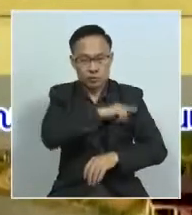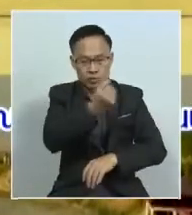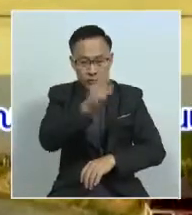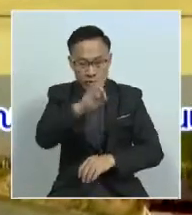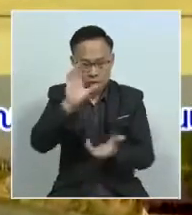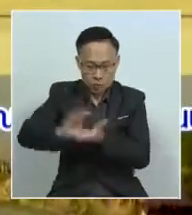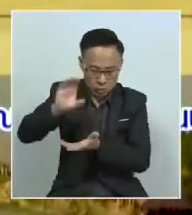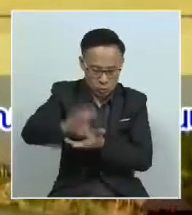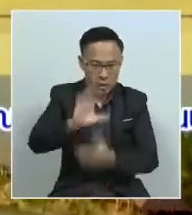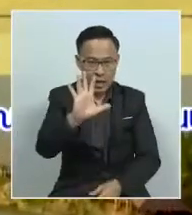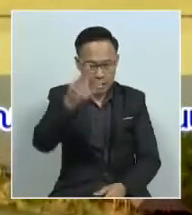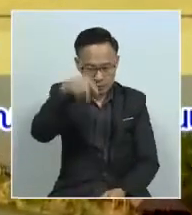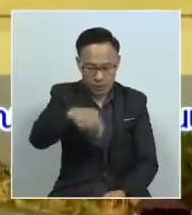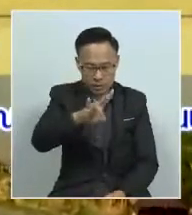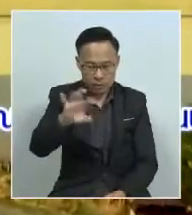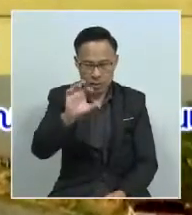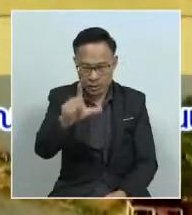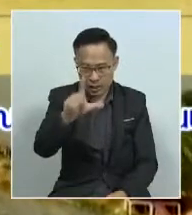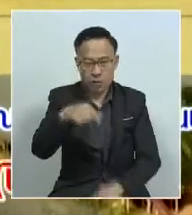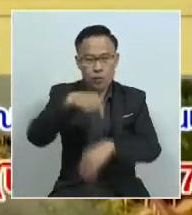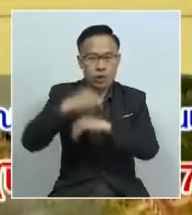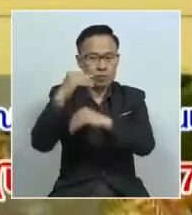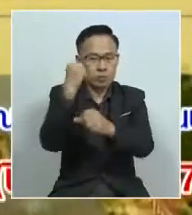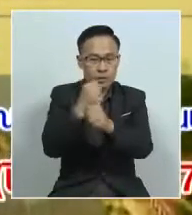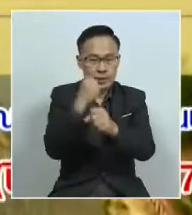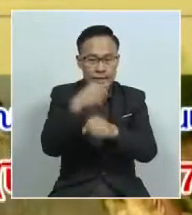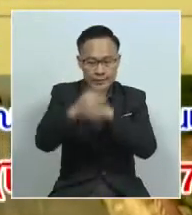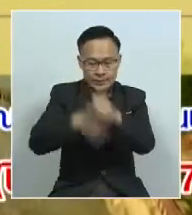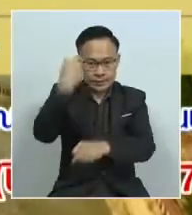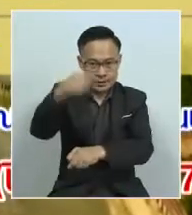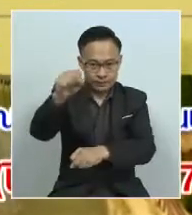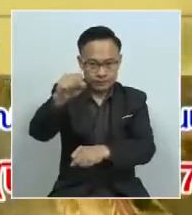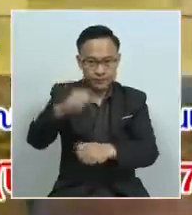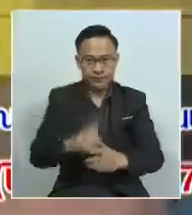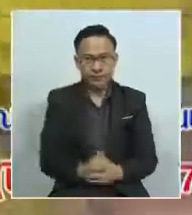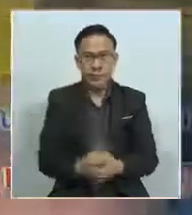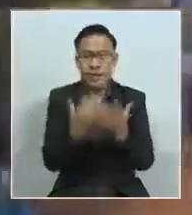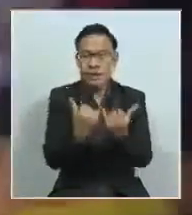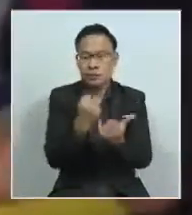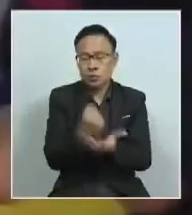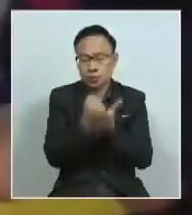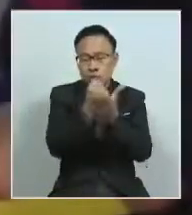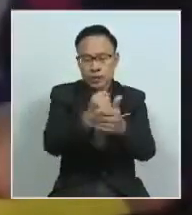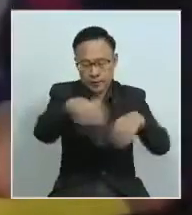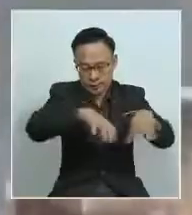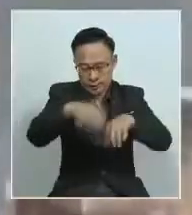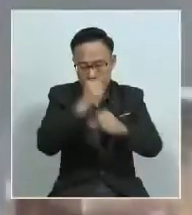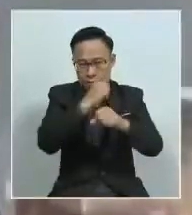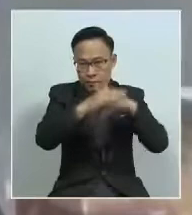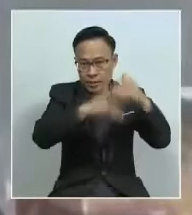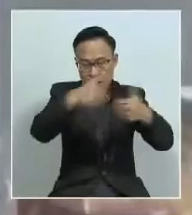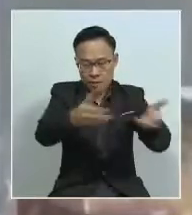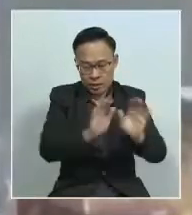งเงิน 5,700 ล้านบาทระยะเวลาดำเนินการ10ปีทั้งนี้เพื่อให้การฟื้นฟูบึงทั้ง2แห่งตาม